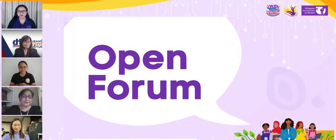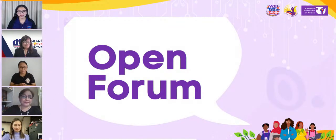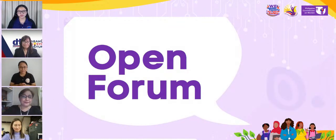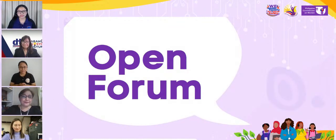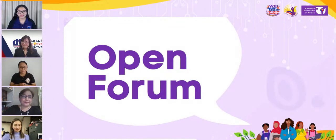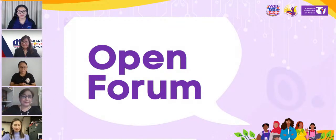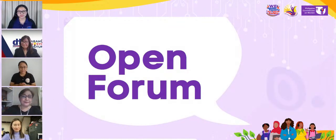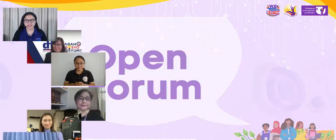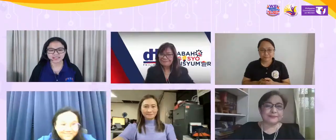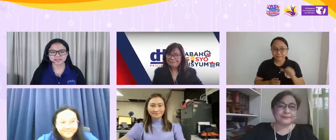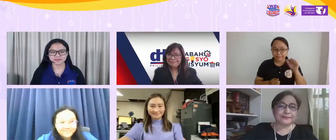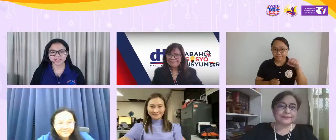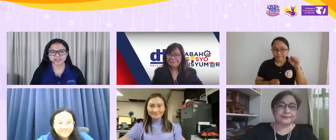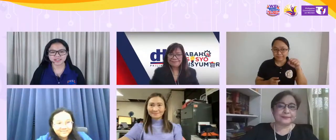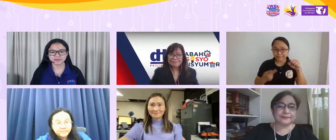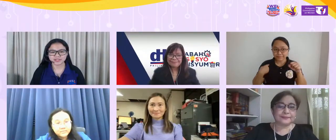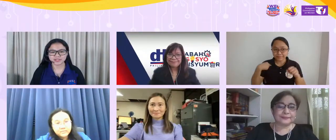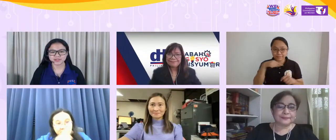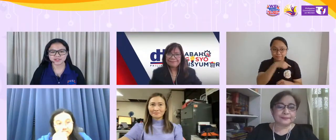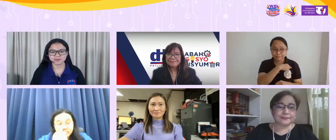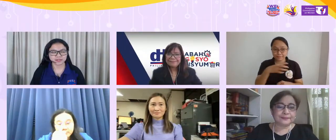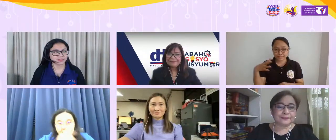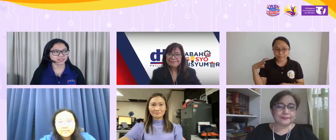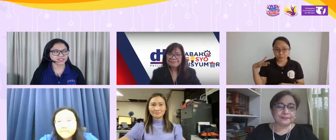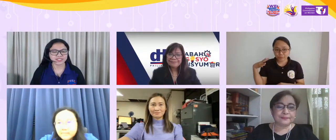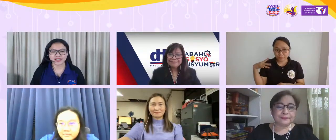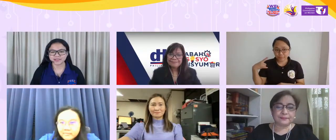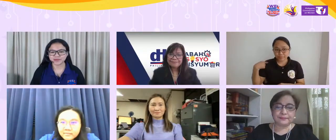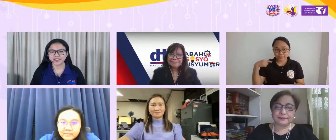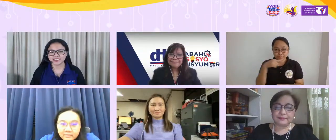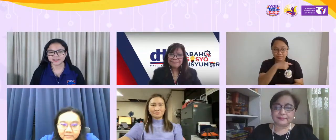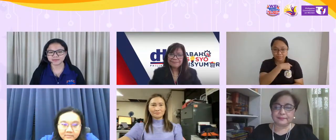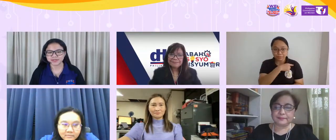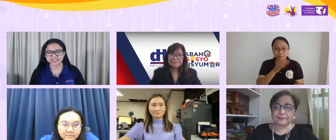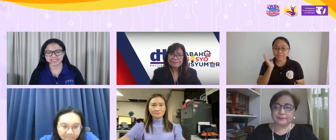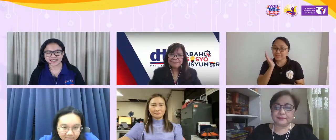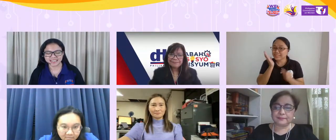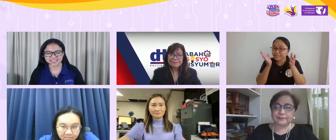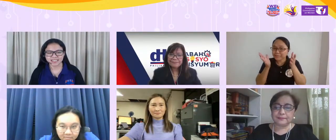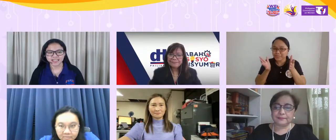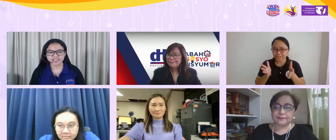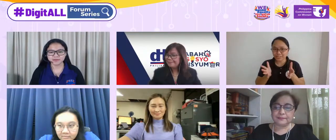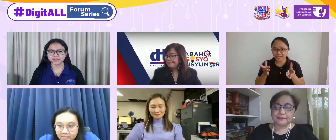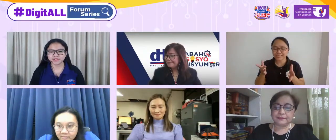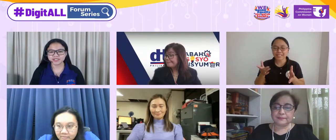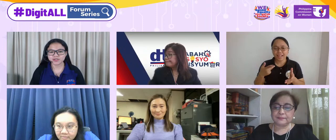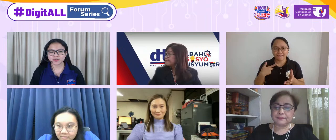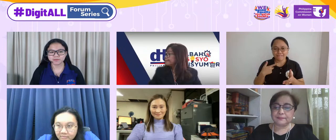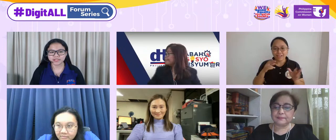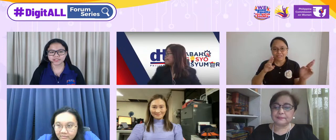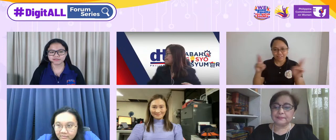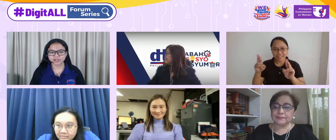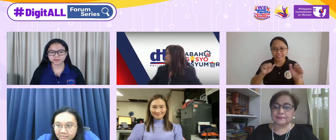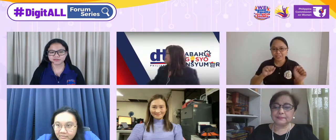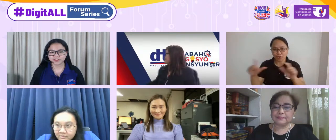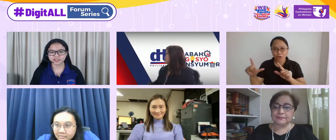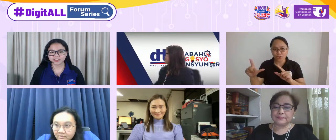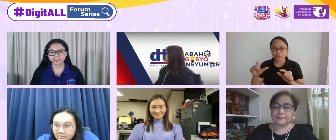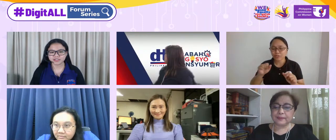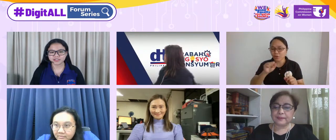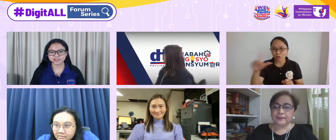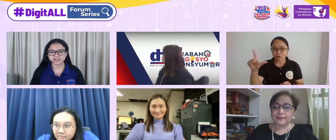Yes po, while waiting po sa ating mga resource speakers, ayan po, andyan na po silang lahat. Ayun po, let's open the floor